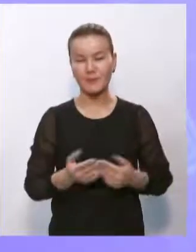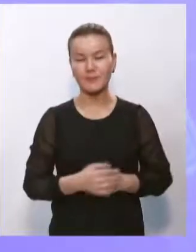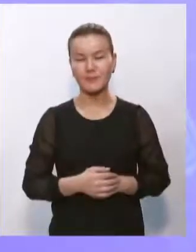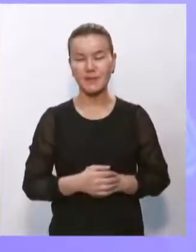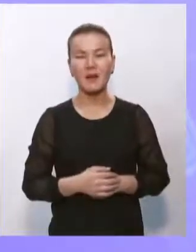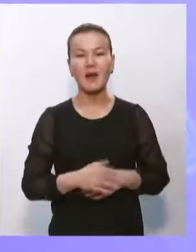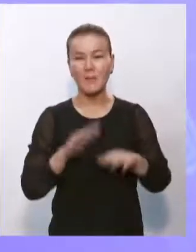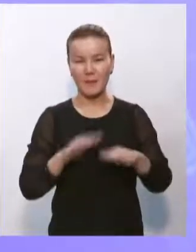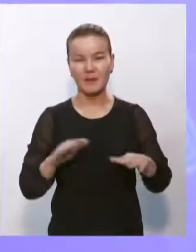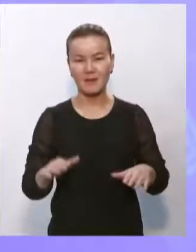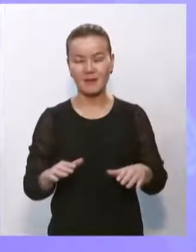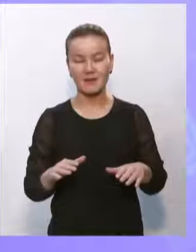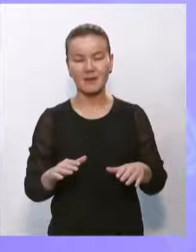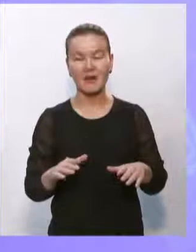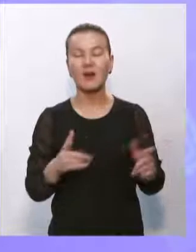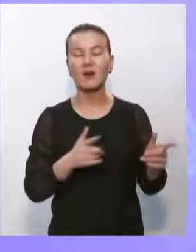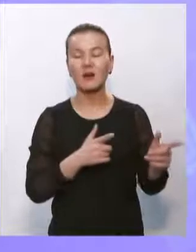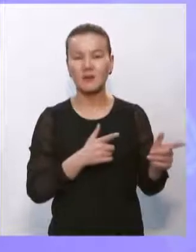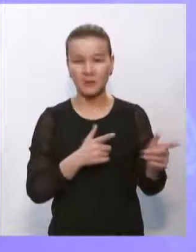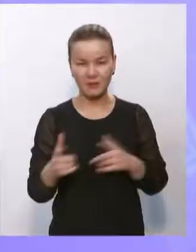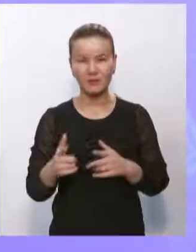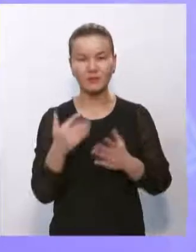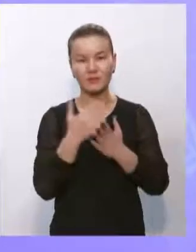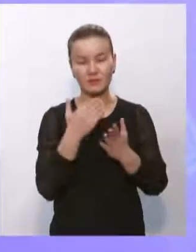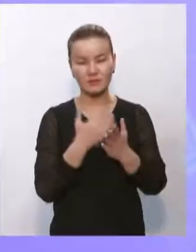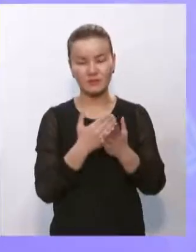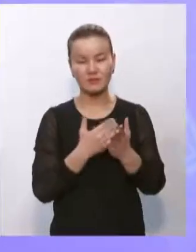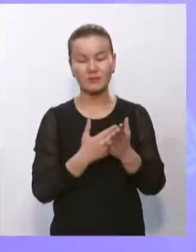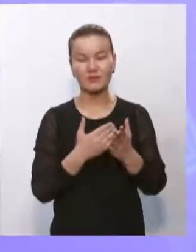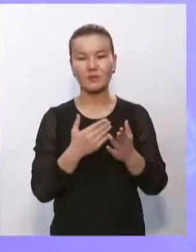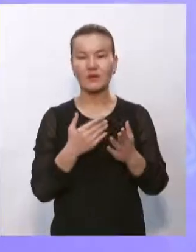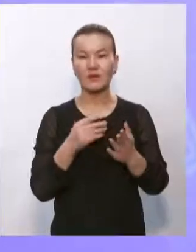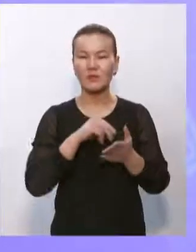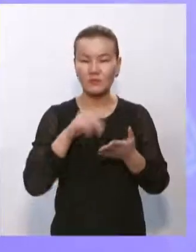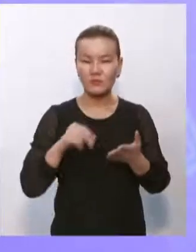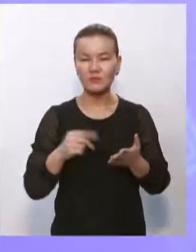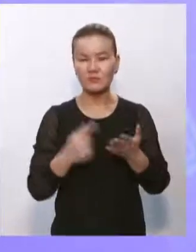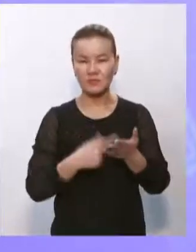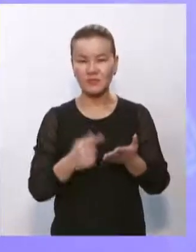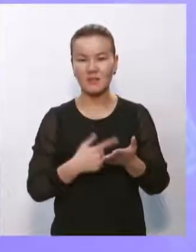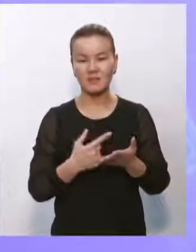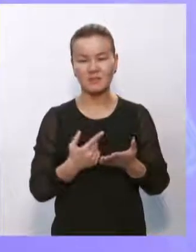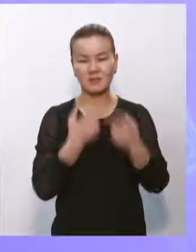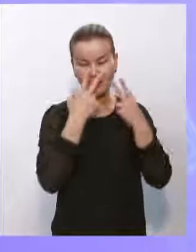Эмесе, балдар, окуу куралдарыңарды даярдап, сабакка көңүл бургула.